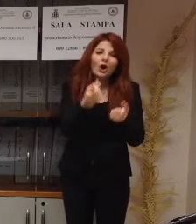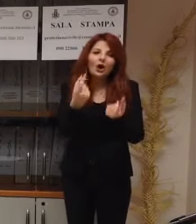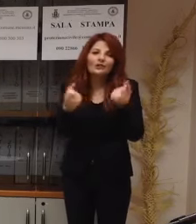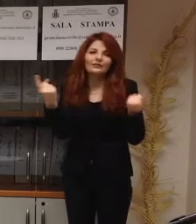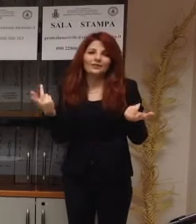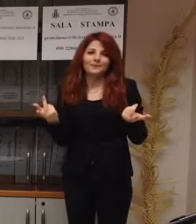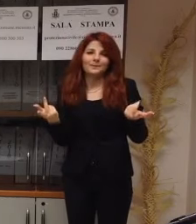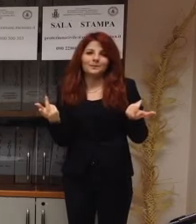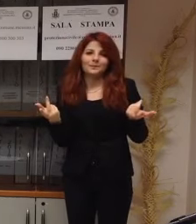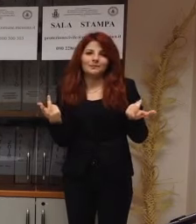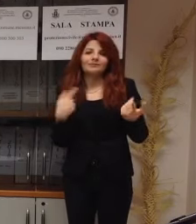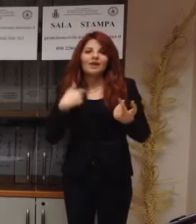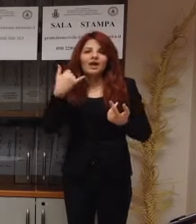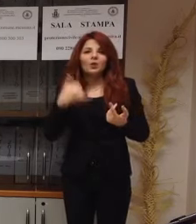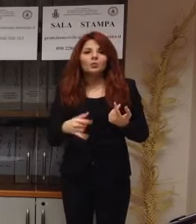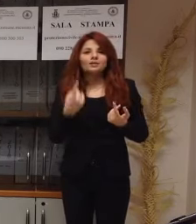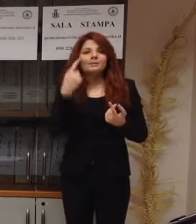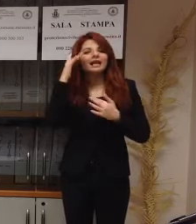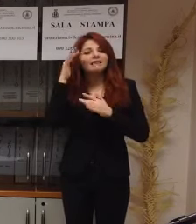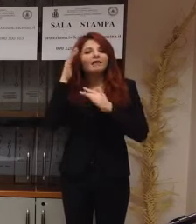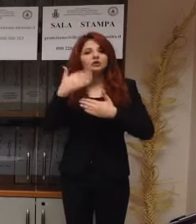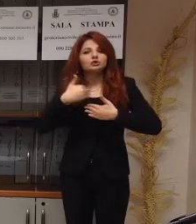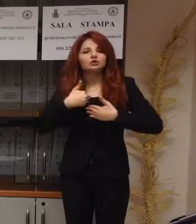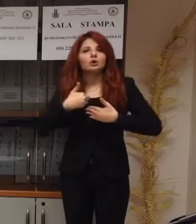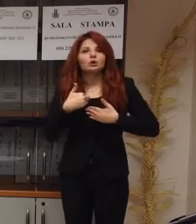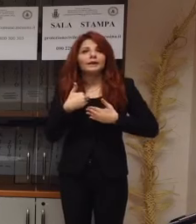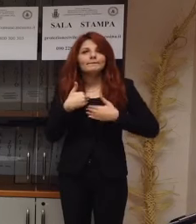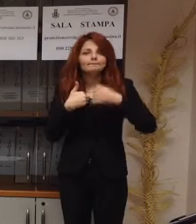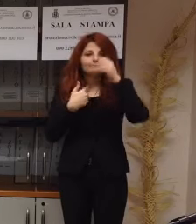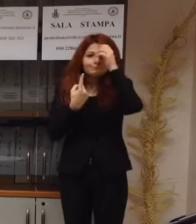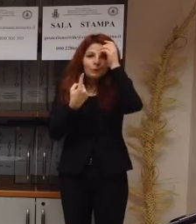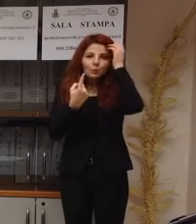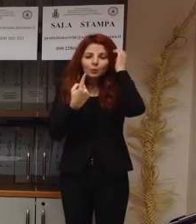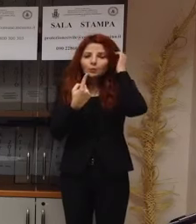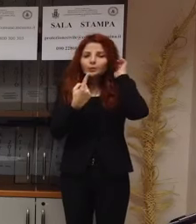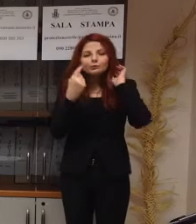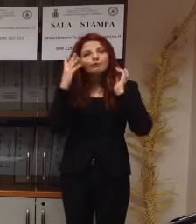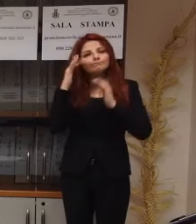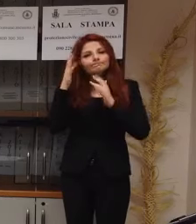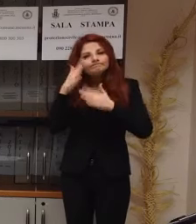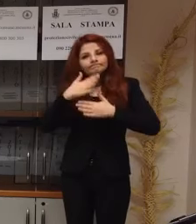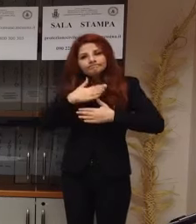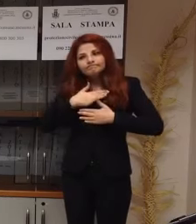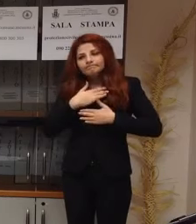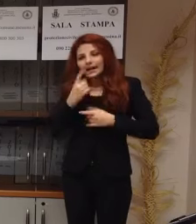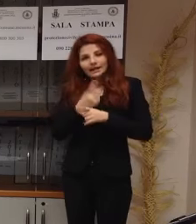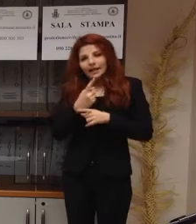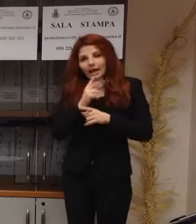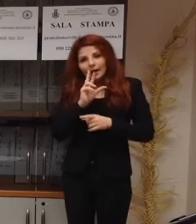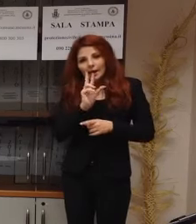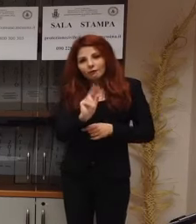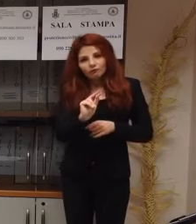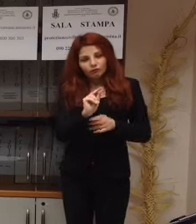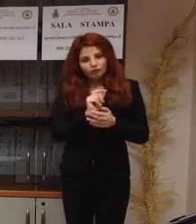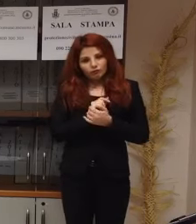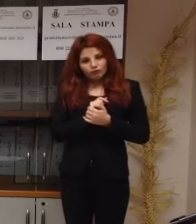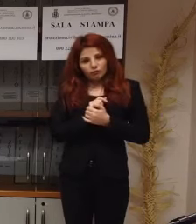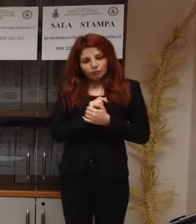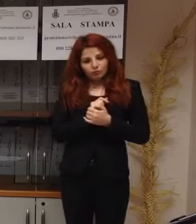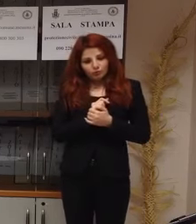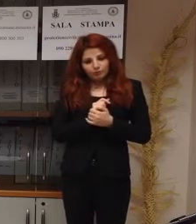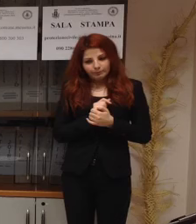vi lascio con una mia riflessione che devo farvi, perché Ieri io